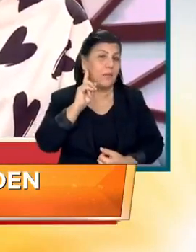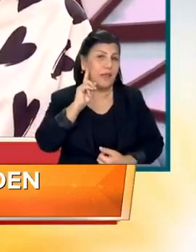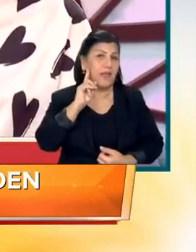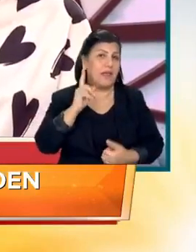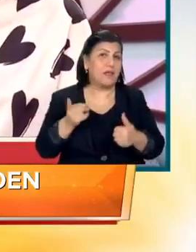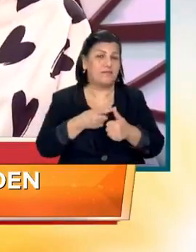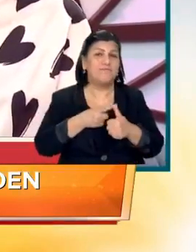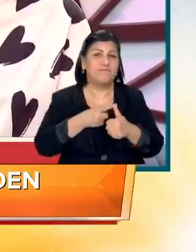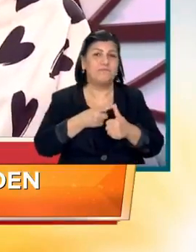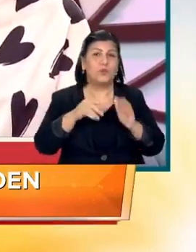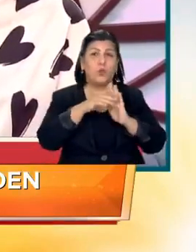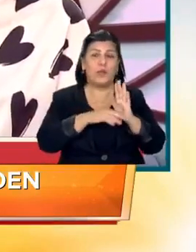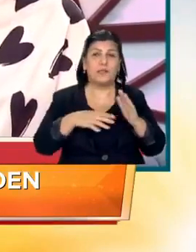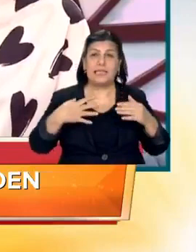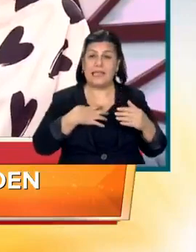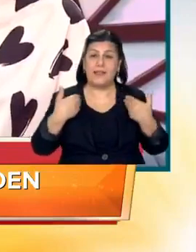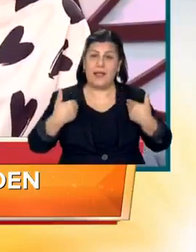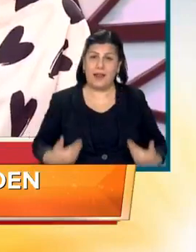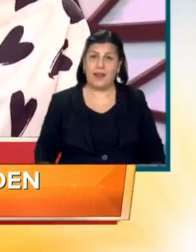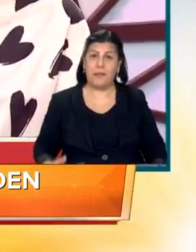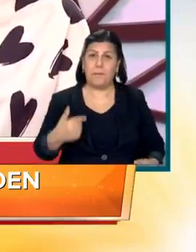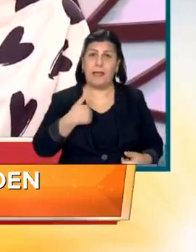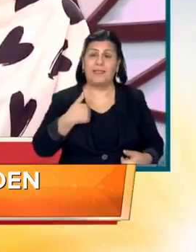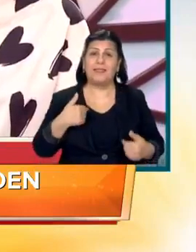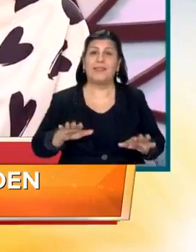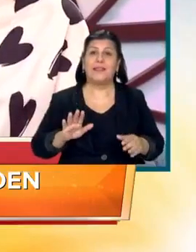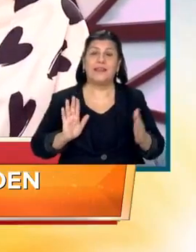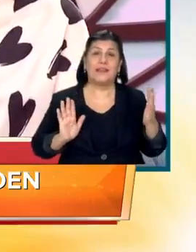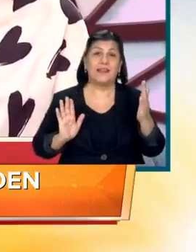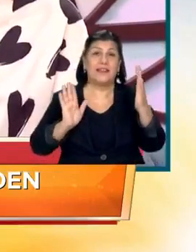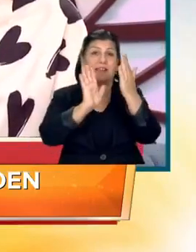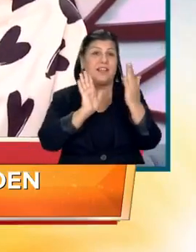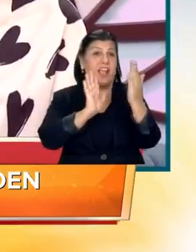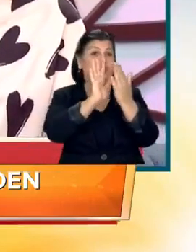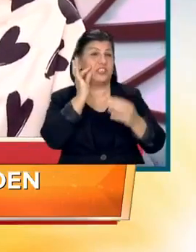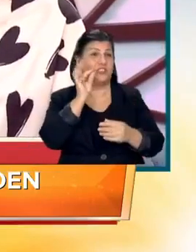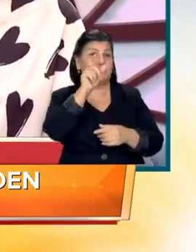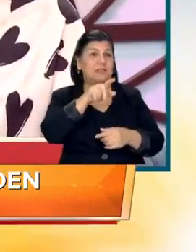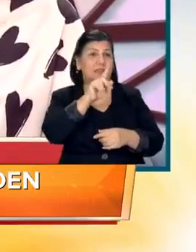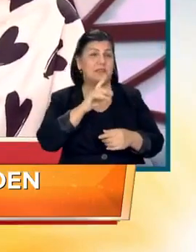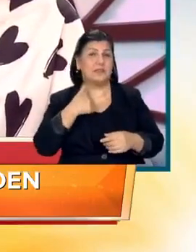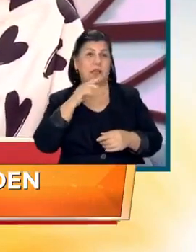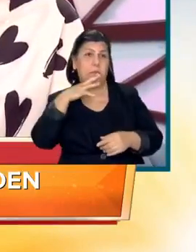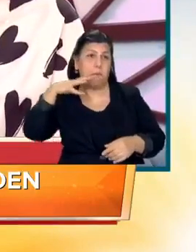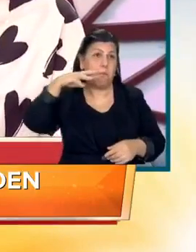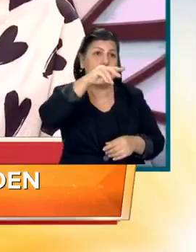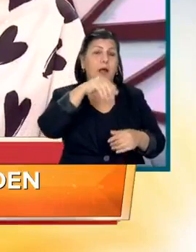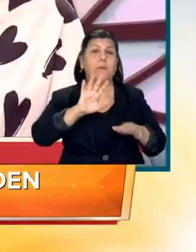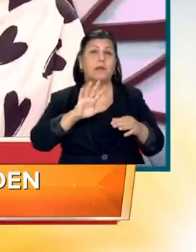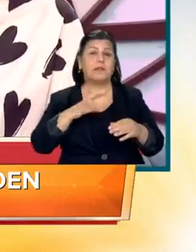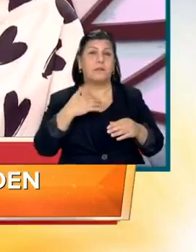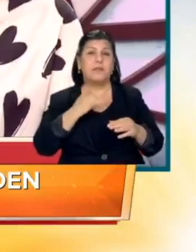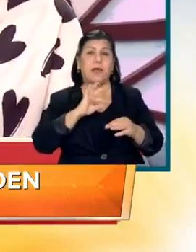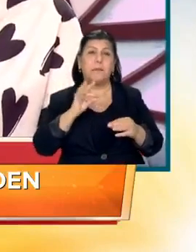Birinci kural kendi halinize biraz ben dediğiyle karşıdakine saldırmadan genelleme den ifade